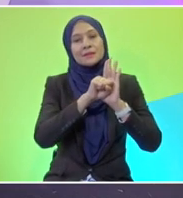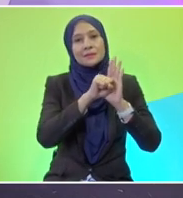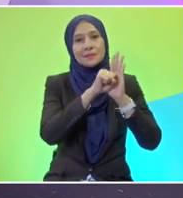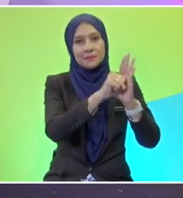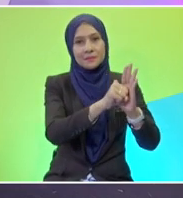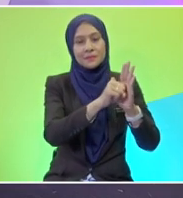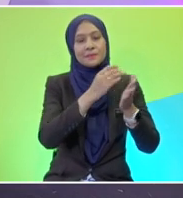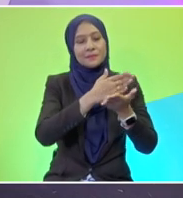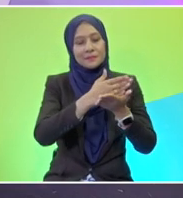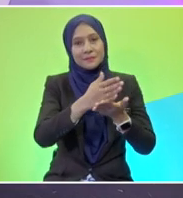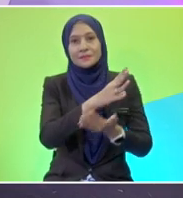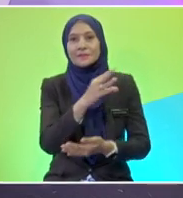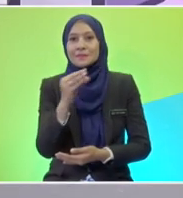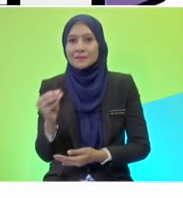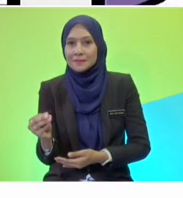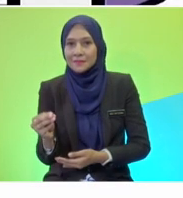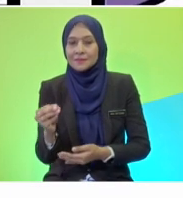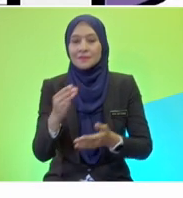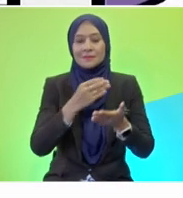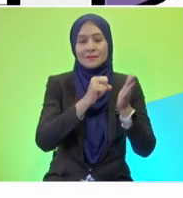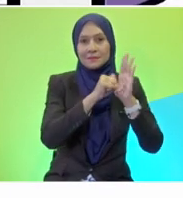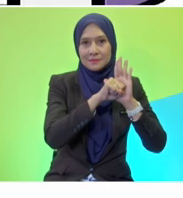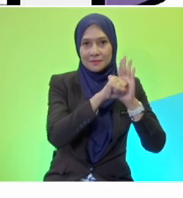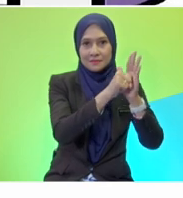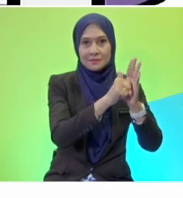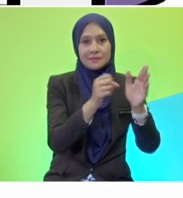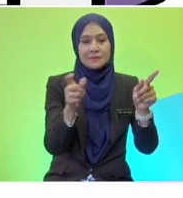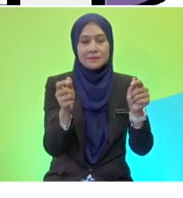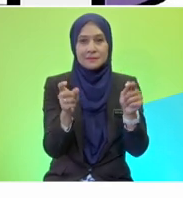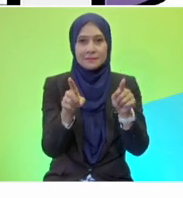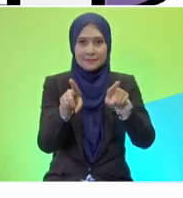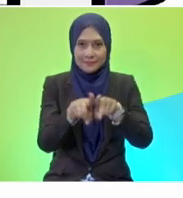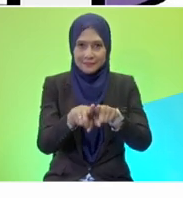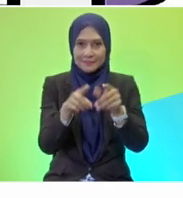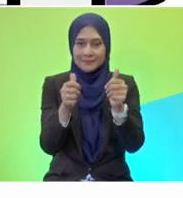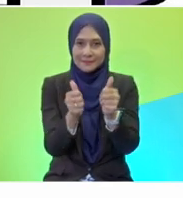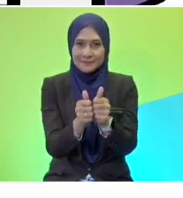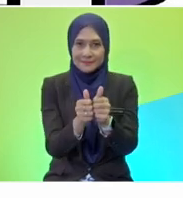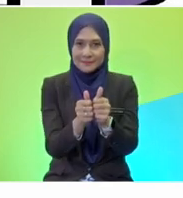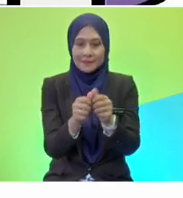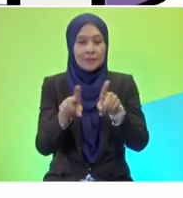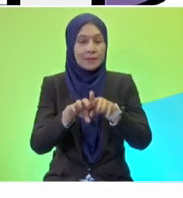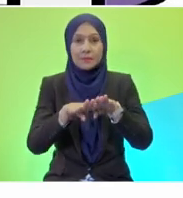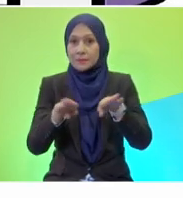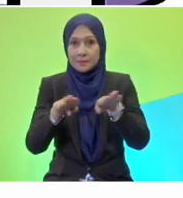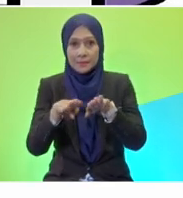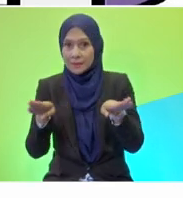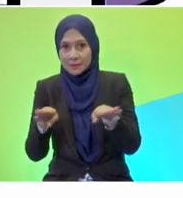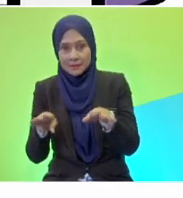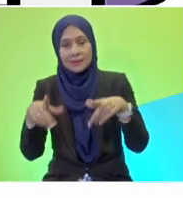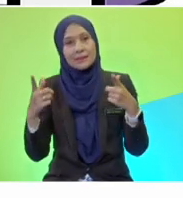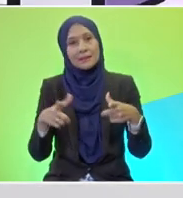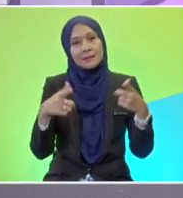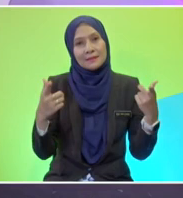dan juga Kak Fika, simbol sama dengan. Sama dengan? Sebab dua tu berbeza. Simbol tolak dengan simbol